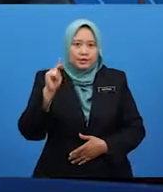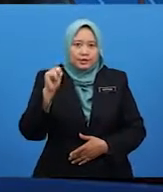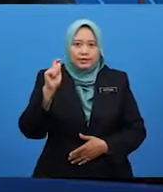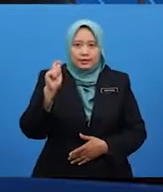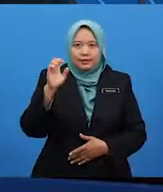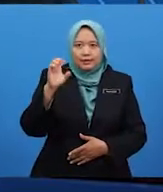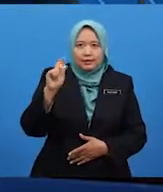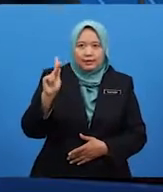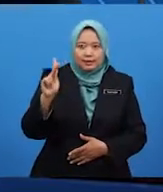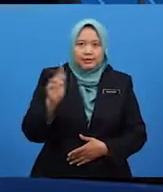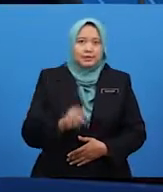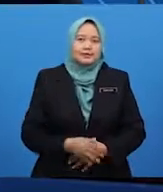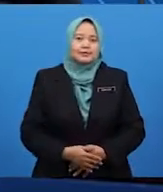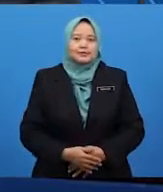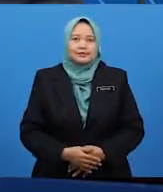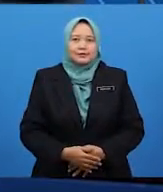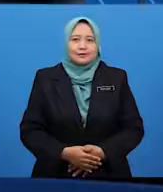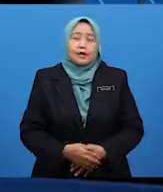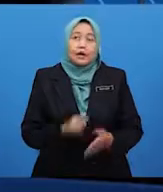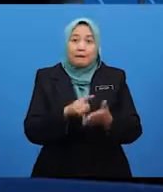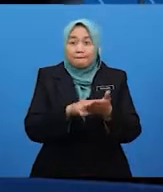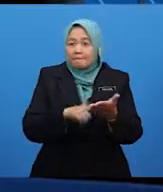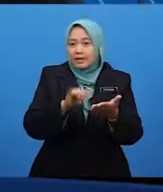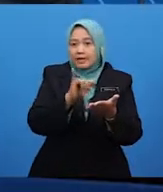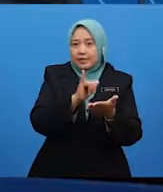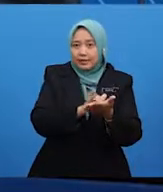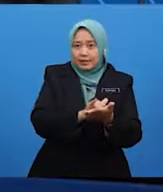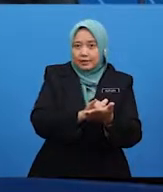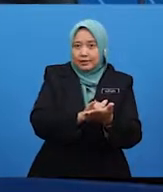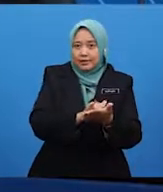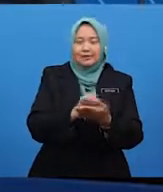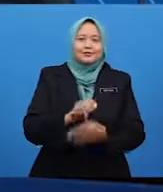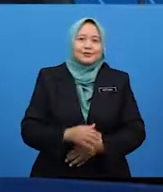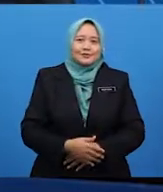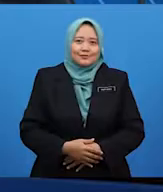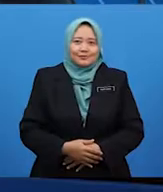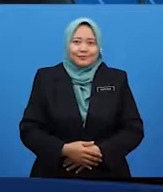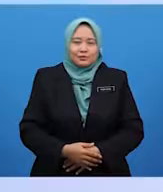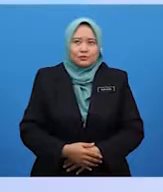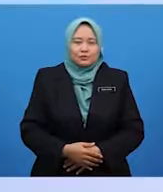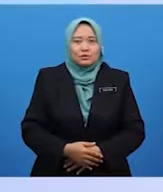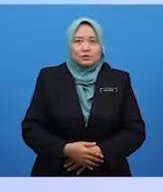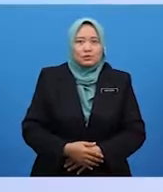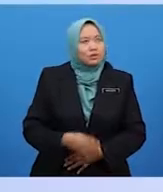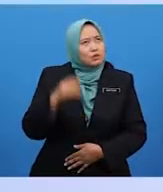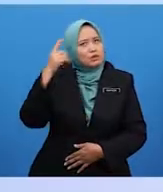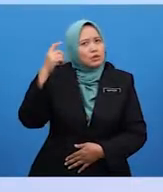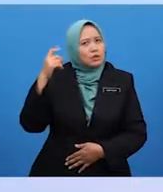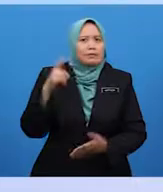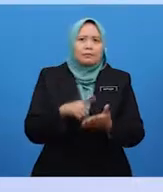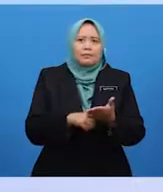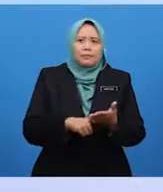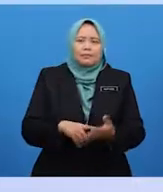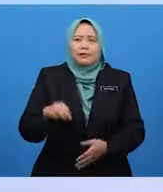Ilu, kage, ko, intek. Apa tu kan? Mesti pelajar di luar sana tertanya-tanya. Okey, untuk fa tu kita